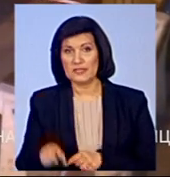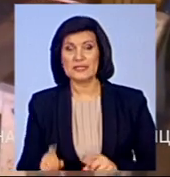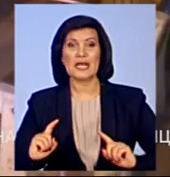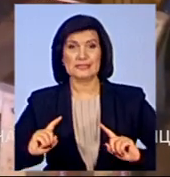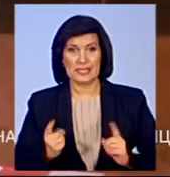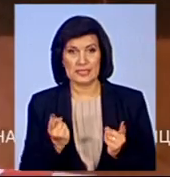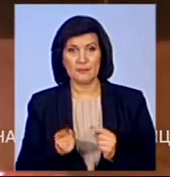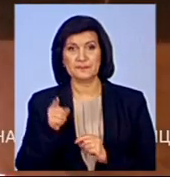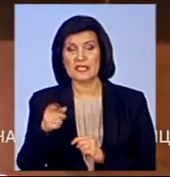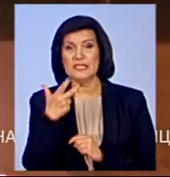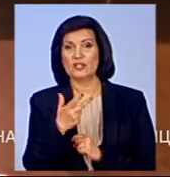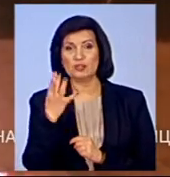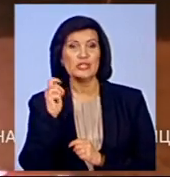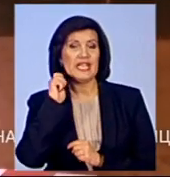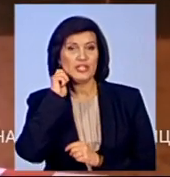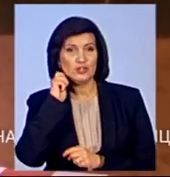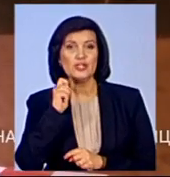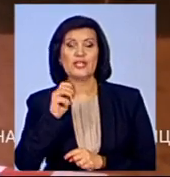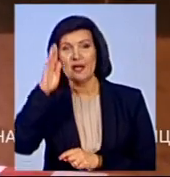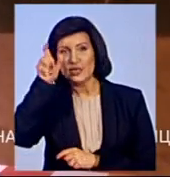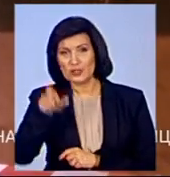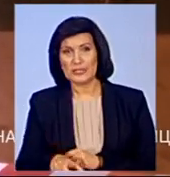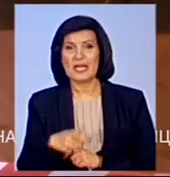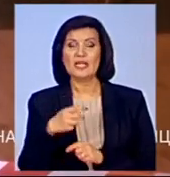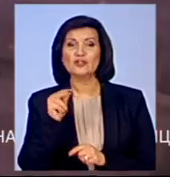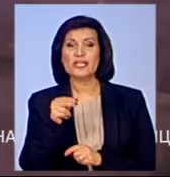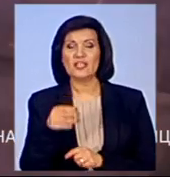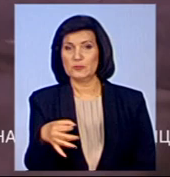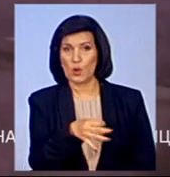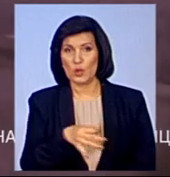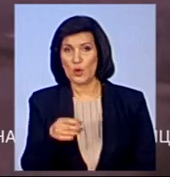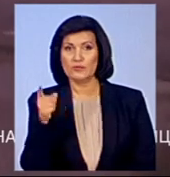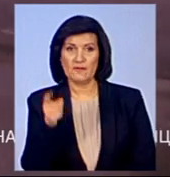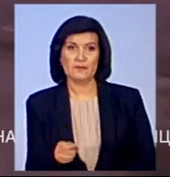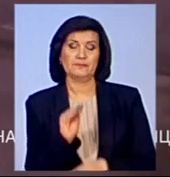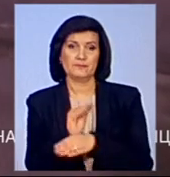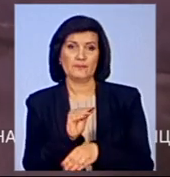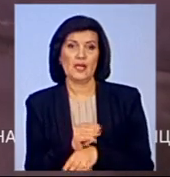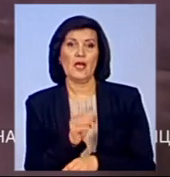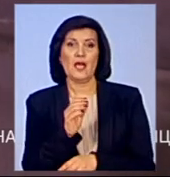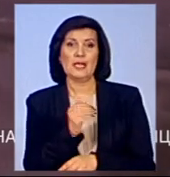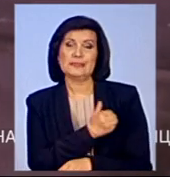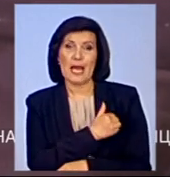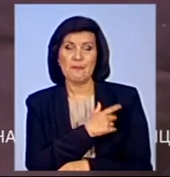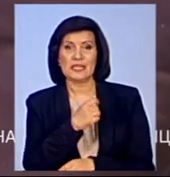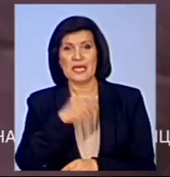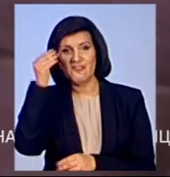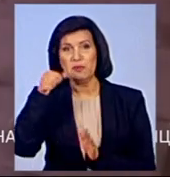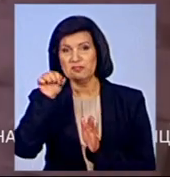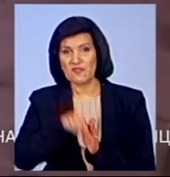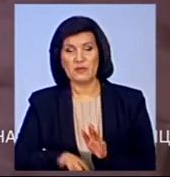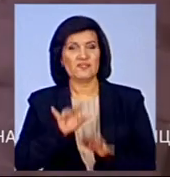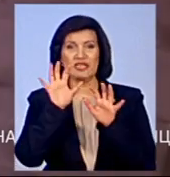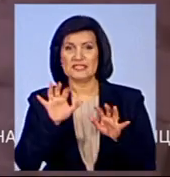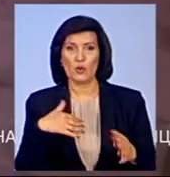виявився 34-річний житель Чернігівської області. Йому інкримінують замах на навмисне вбивство та незаконне поводження зі